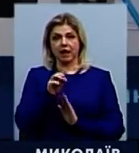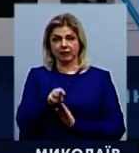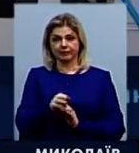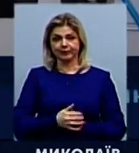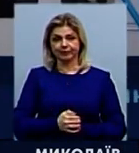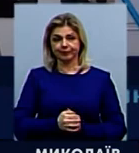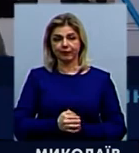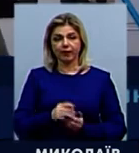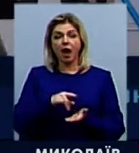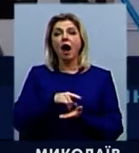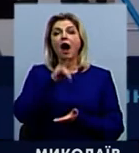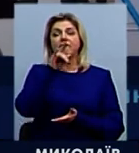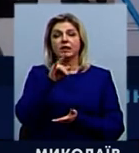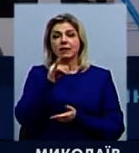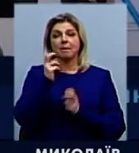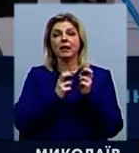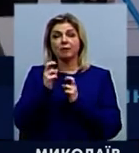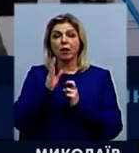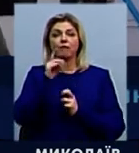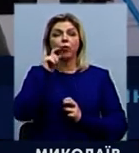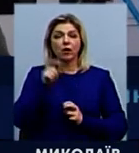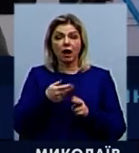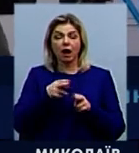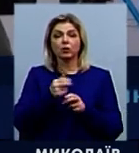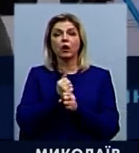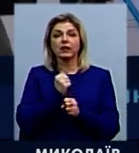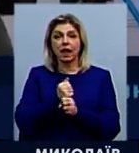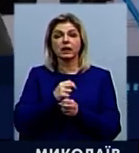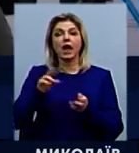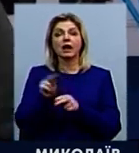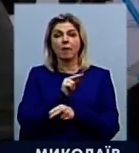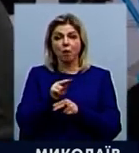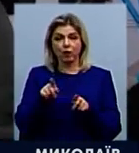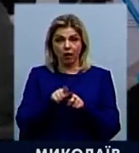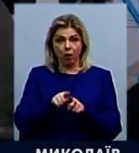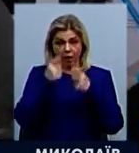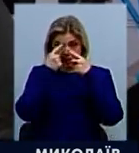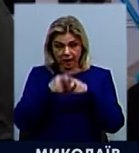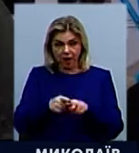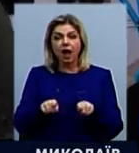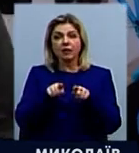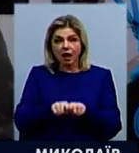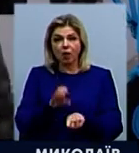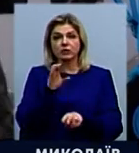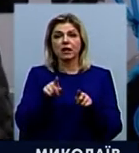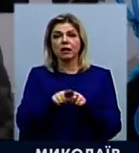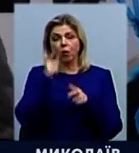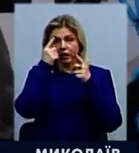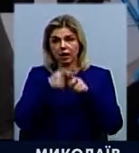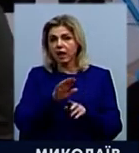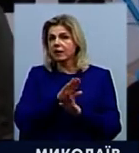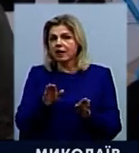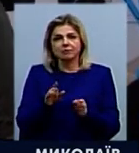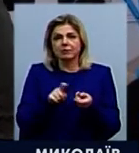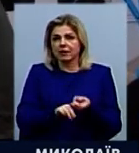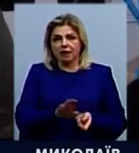Авіаційні підприємства України, які виконують ремонти авіаційної техніки, вони також з цією технікою не стикалися до